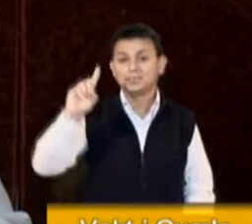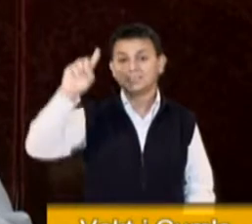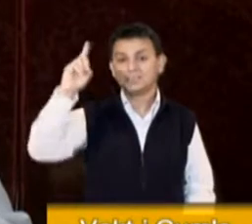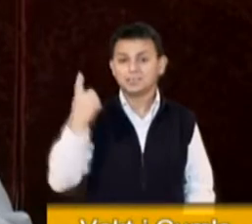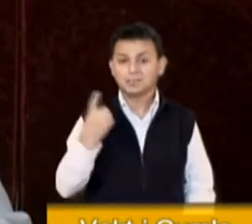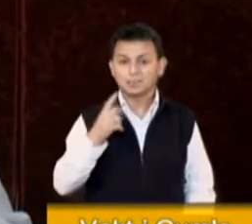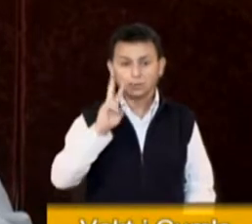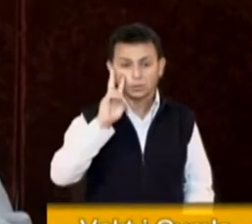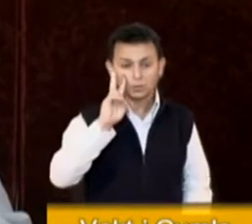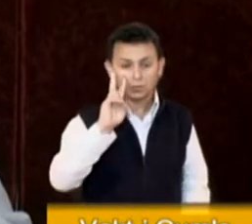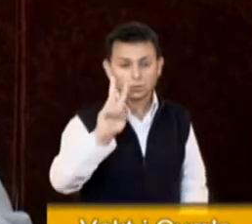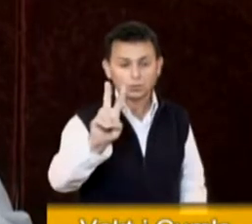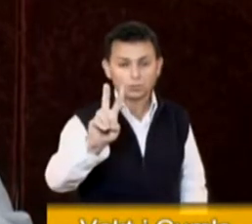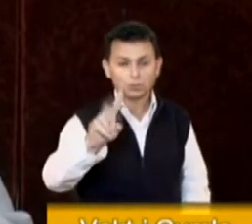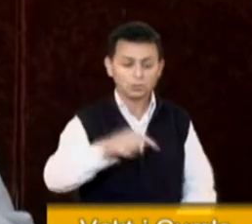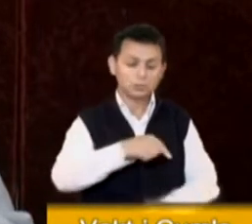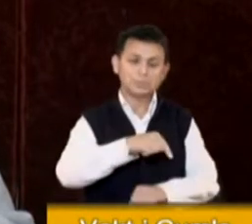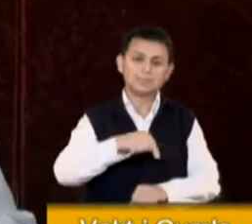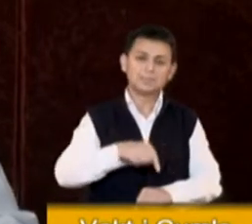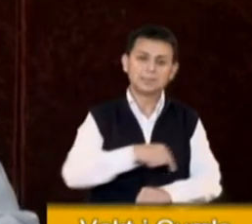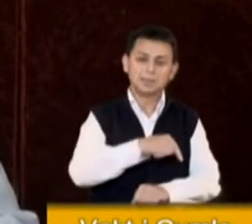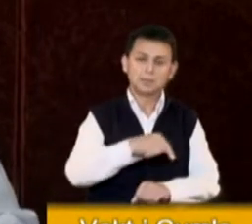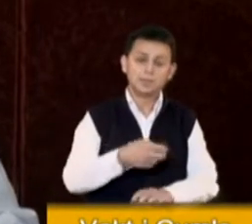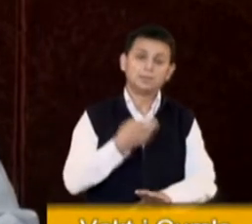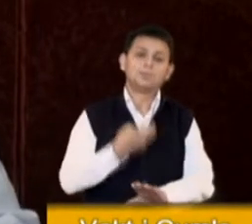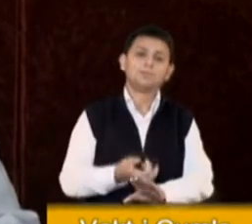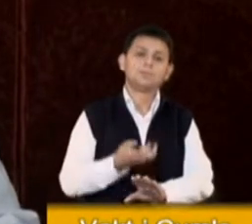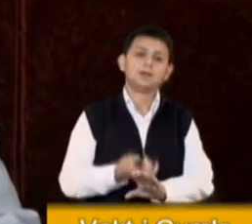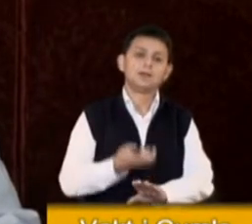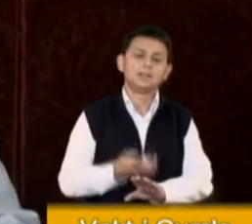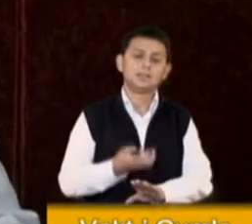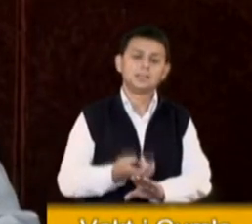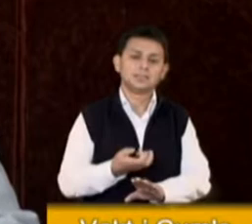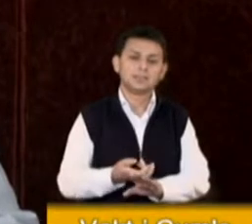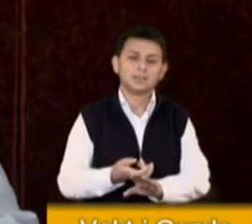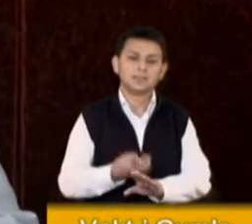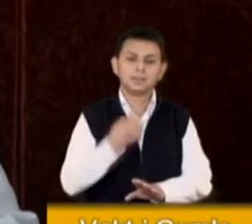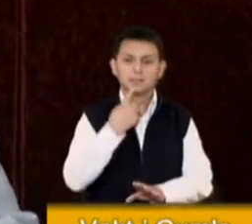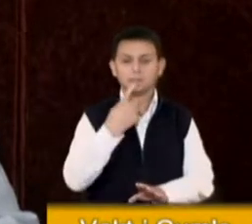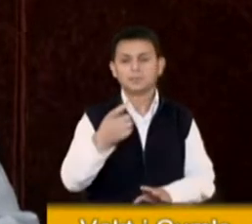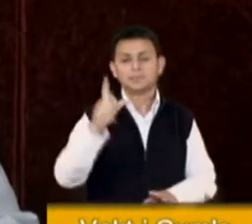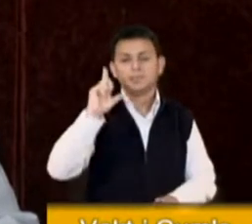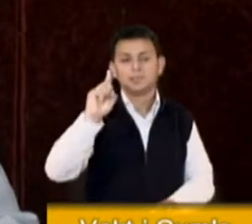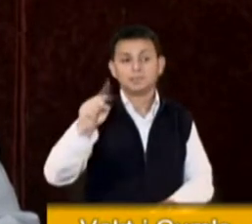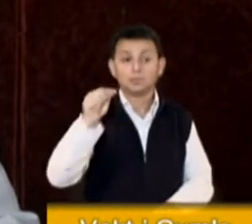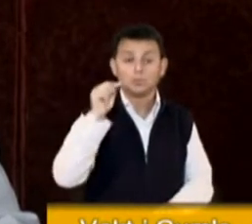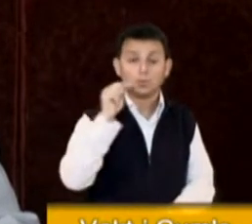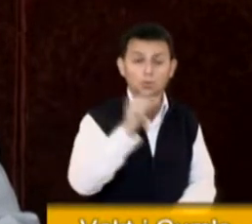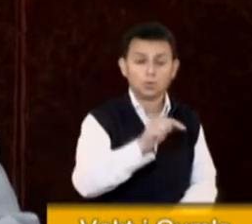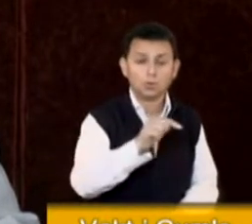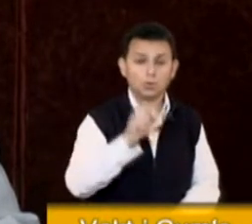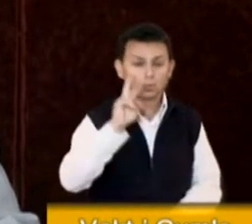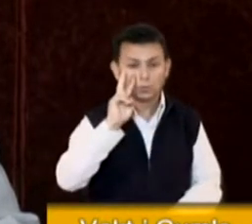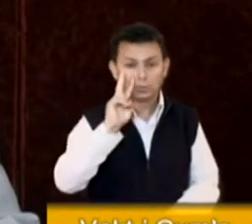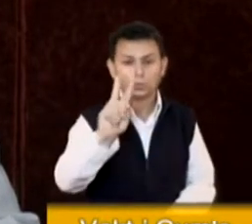maşaallahu la kuvvete illa billah derse işte o gördüğü güzel şeye